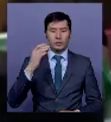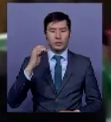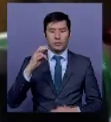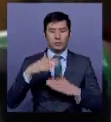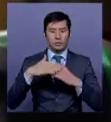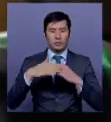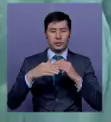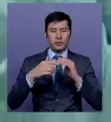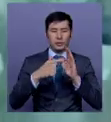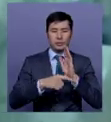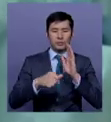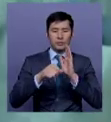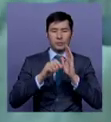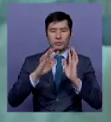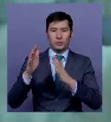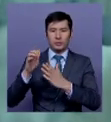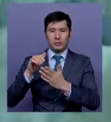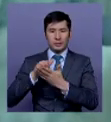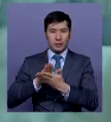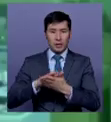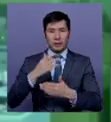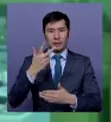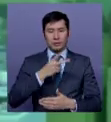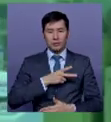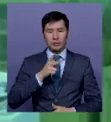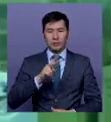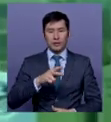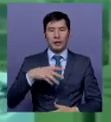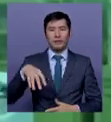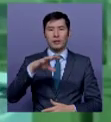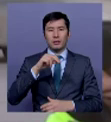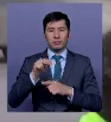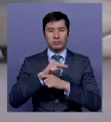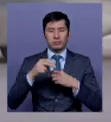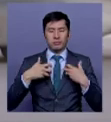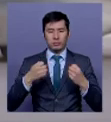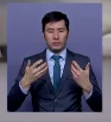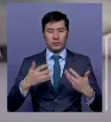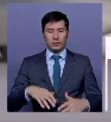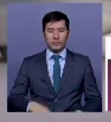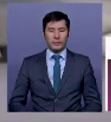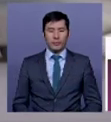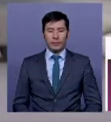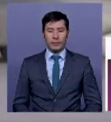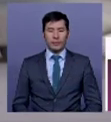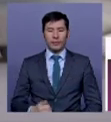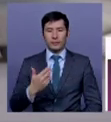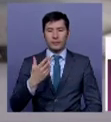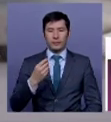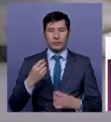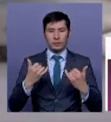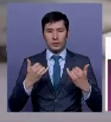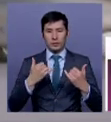76 науқас тіркелген. Олардың үшеуі көз жұмса, қалғаны емделіп шыққан. Бізде қазір емделіп шыққандармен қатар жағдай